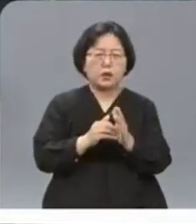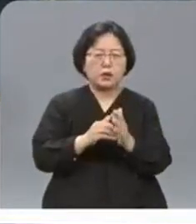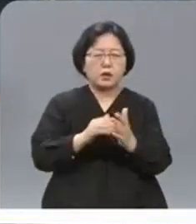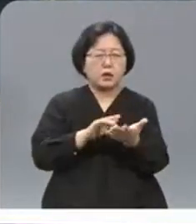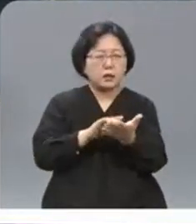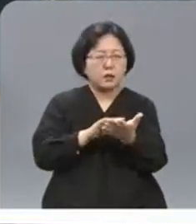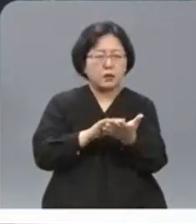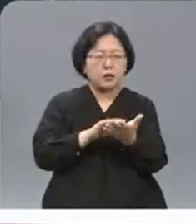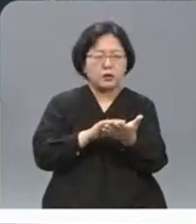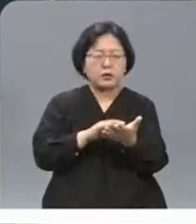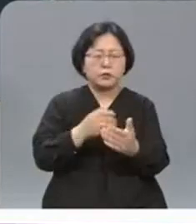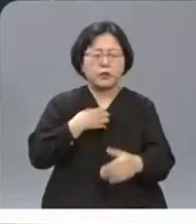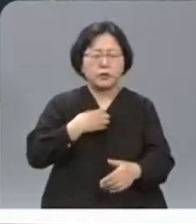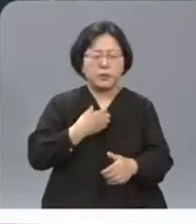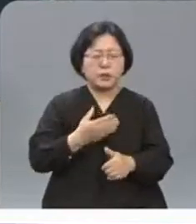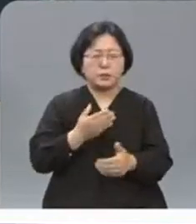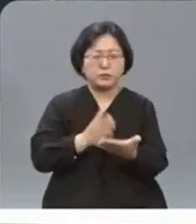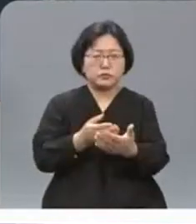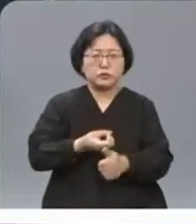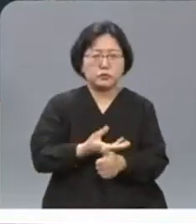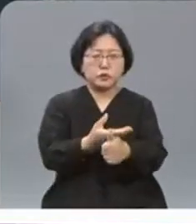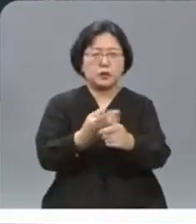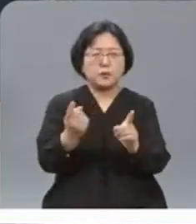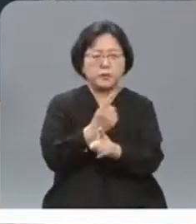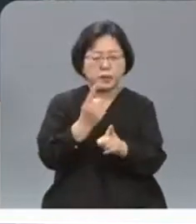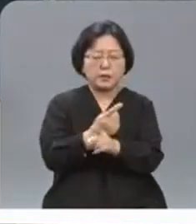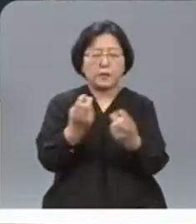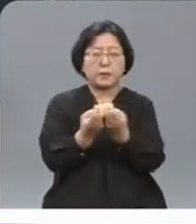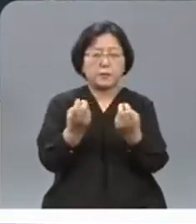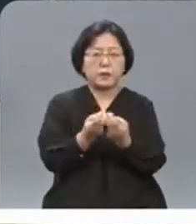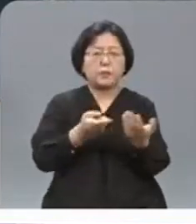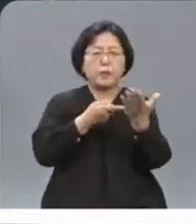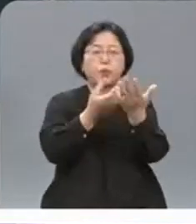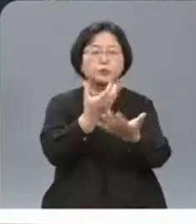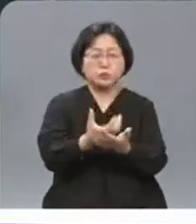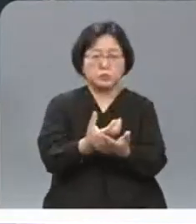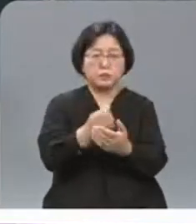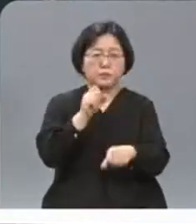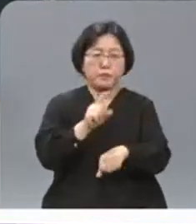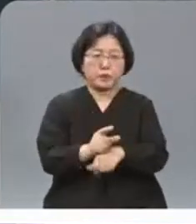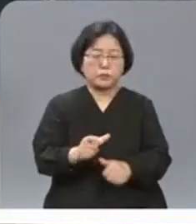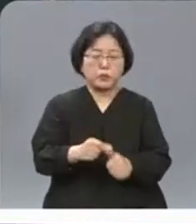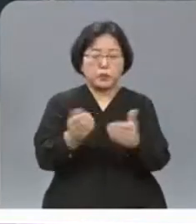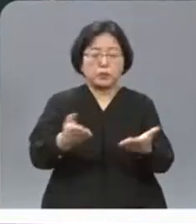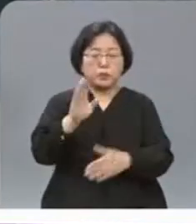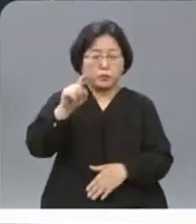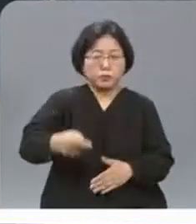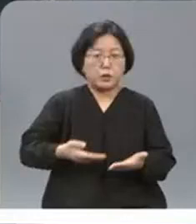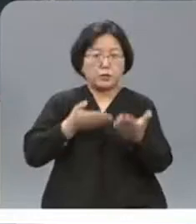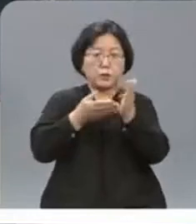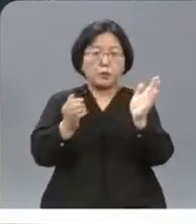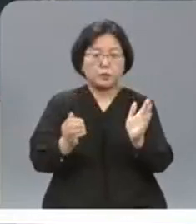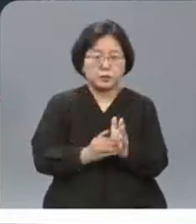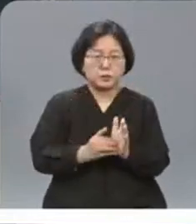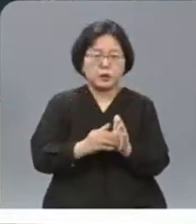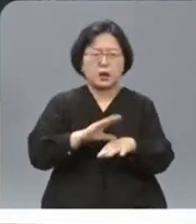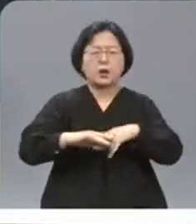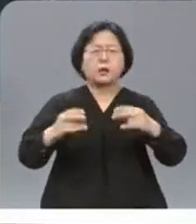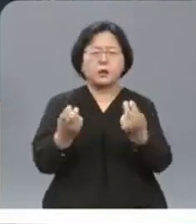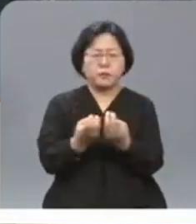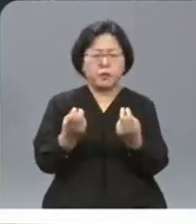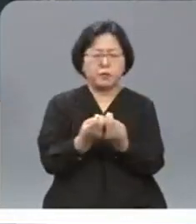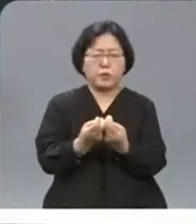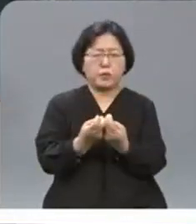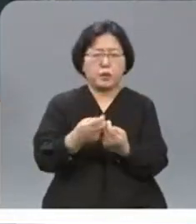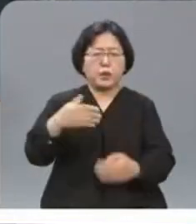여러 차례 보도했는데요 이와 관련해서 개선 방안에 대한 보고서가 이미 고용노동부에 제출이 돼 있는데도 대책은